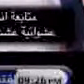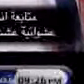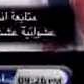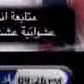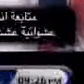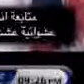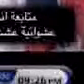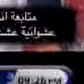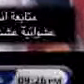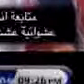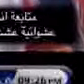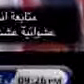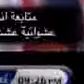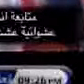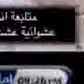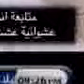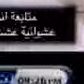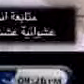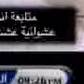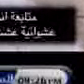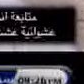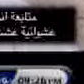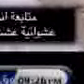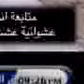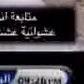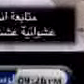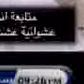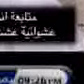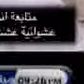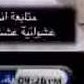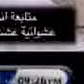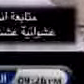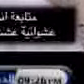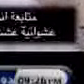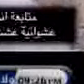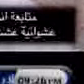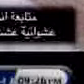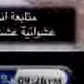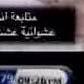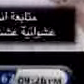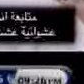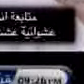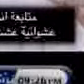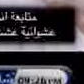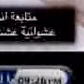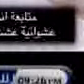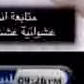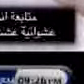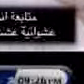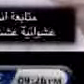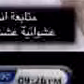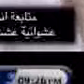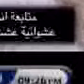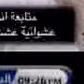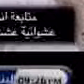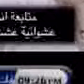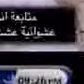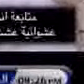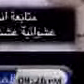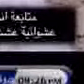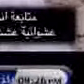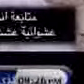كويس ماشي في هنا مش تعليم خالص أصلاً. خالص ما فيش تعليم اصلا اساسا خالص فاهمني. انا واحد من الناس يعني انا واحد من الناس كنت واخد